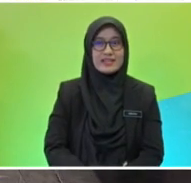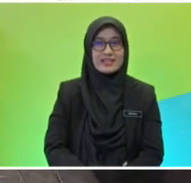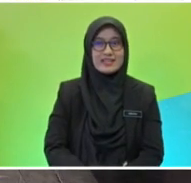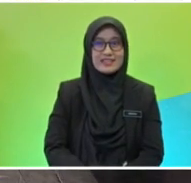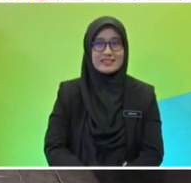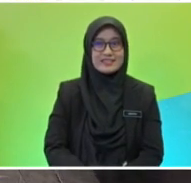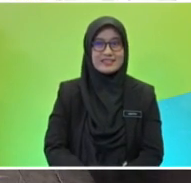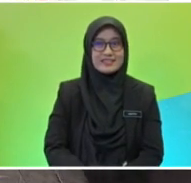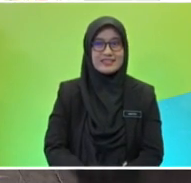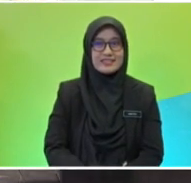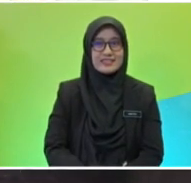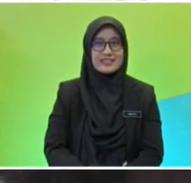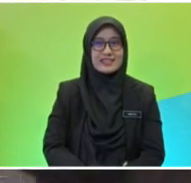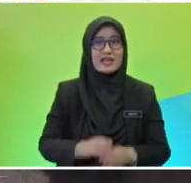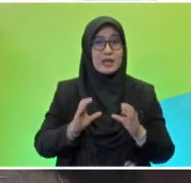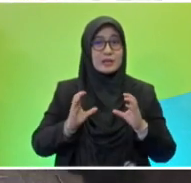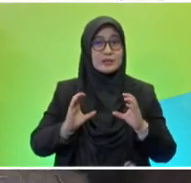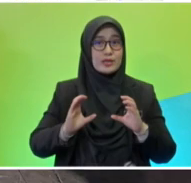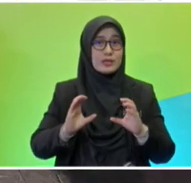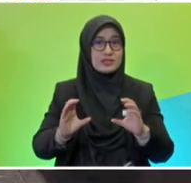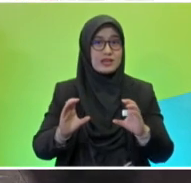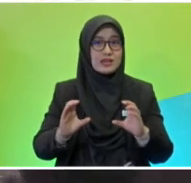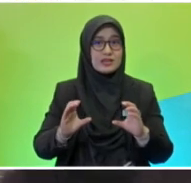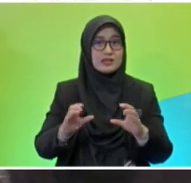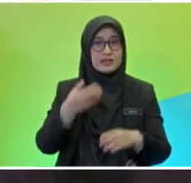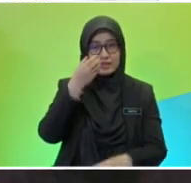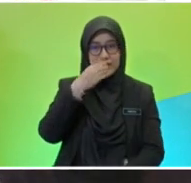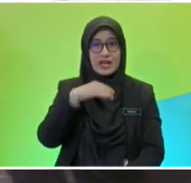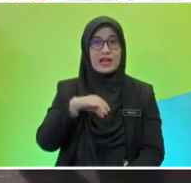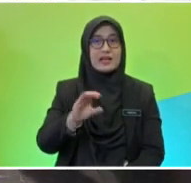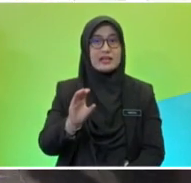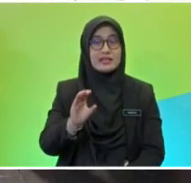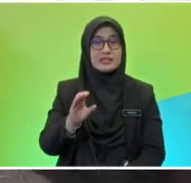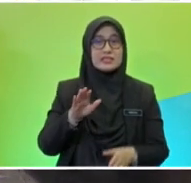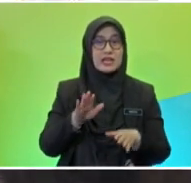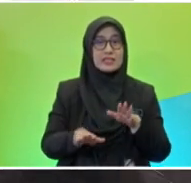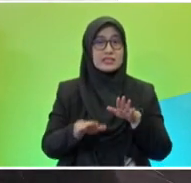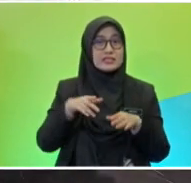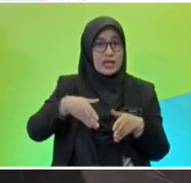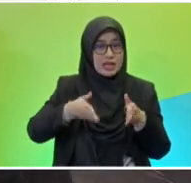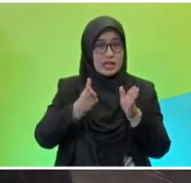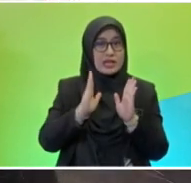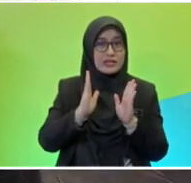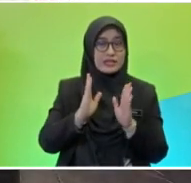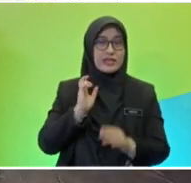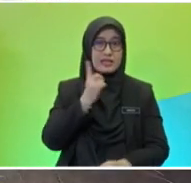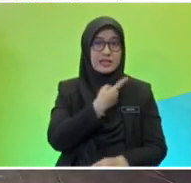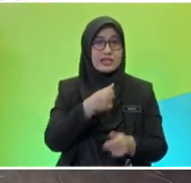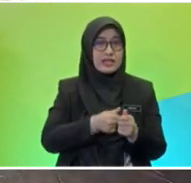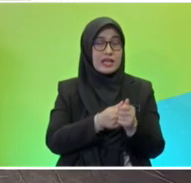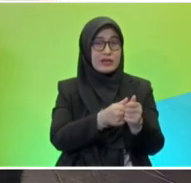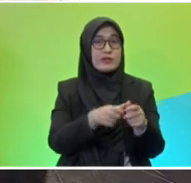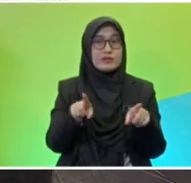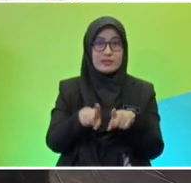Boleh. Cara-cara gajah tu berjalan. Okey. Akmal nak? Nak, cikgu. Murid di luar nak? Okey. Okey, jom. Mari kita. Caranya macam